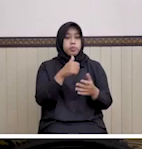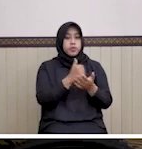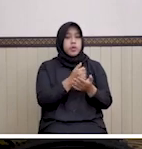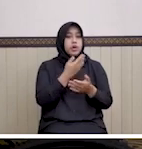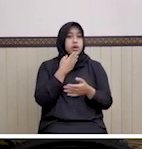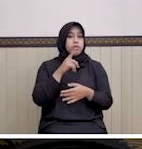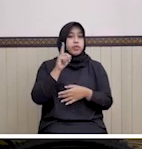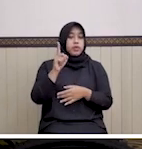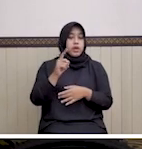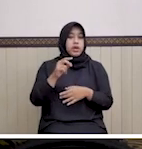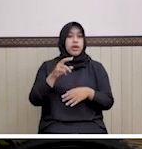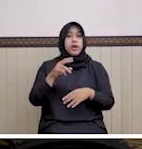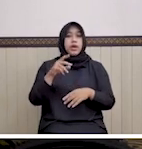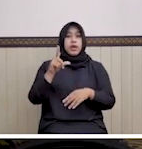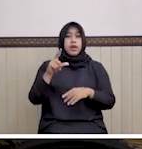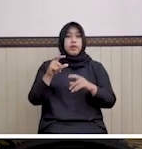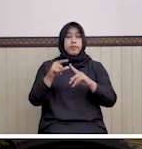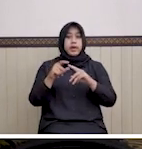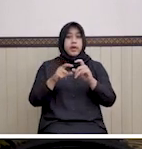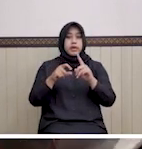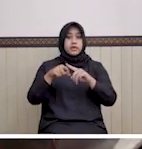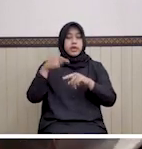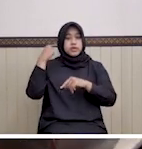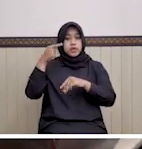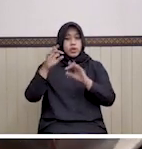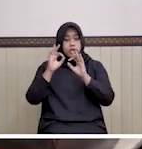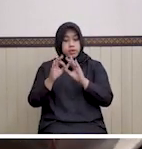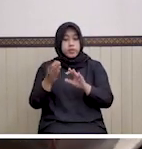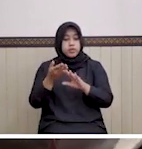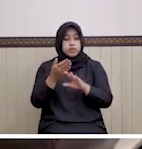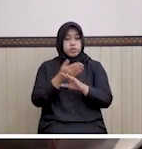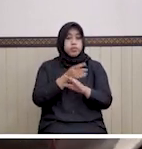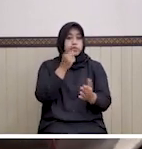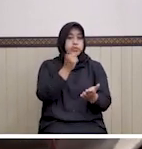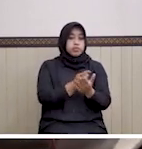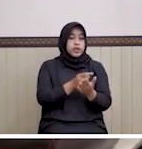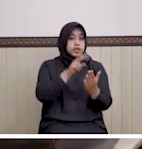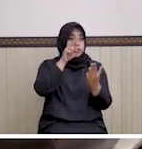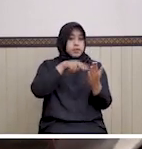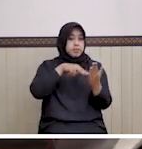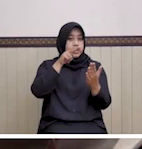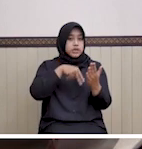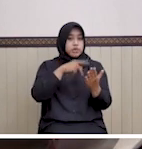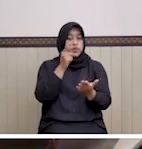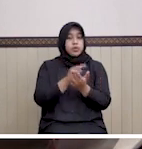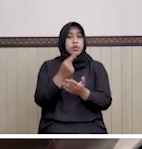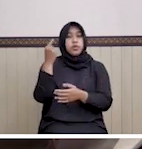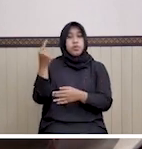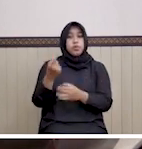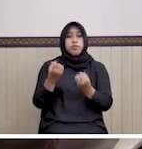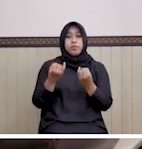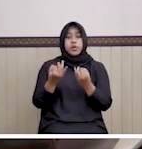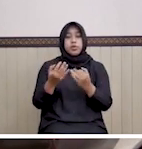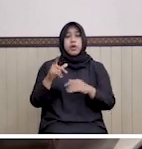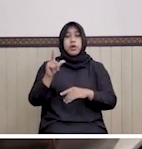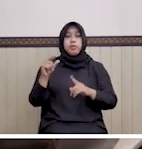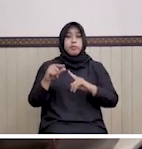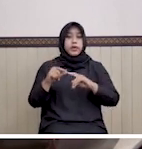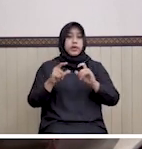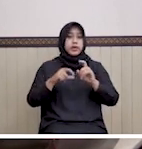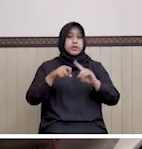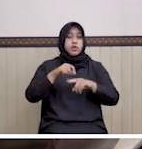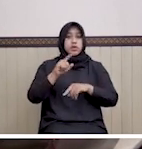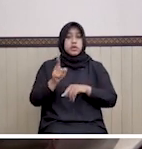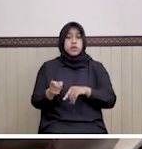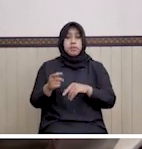lpsk selalu tepat risk sebelum tuntutan itu dibacakan oleh penuntut umum perhitungan lpsk itu sudah sampai